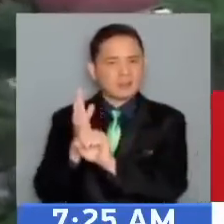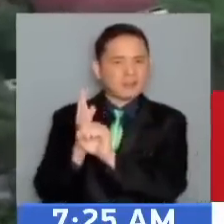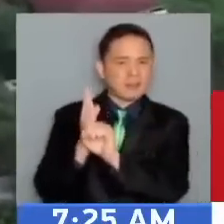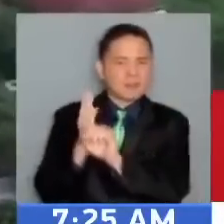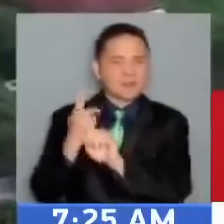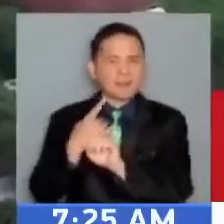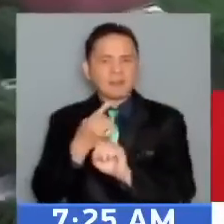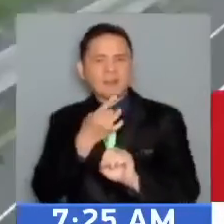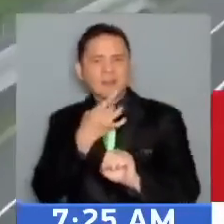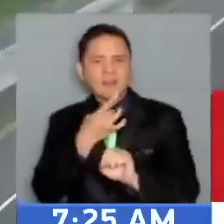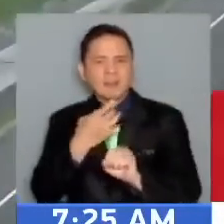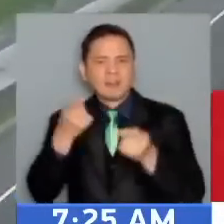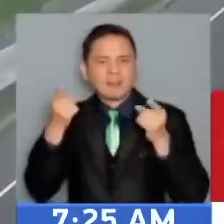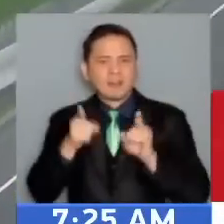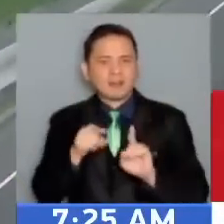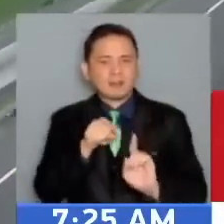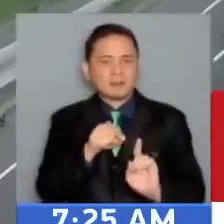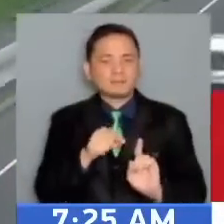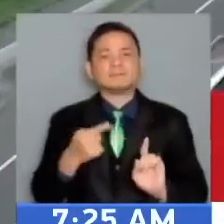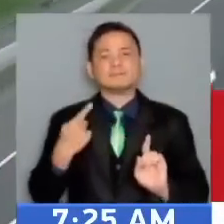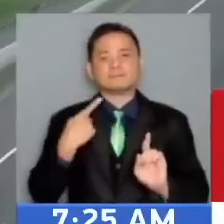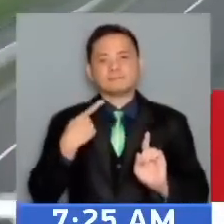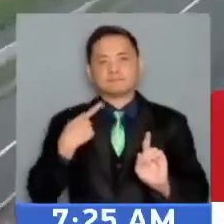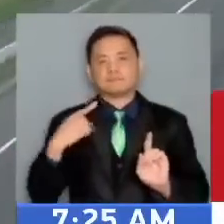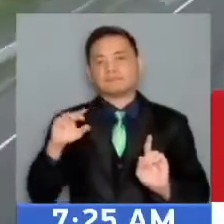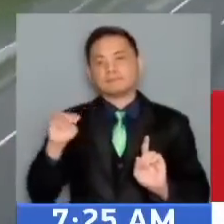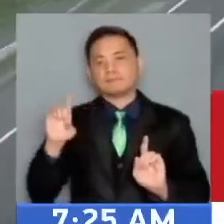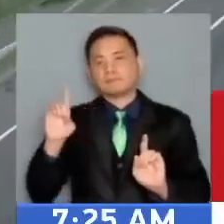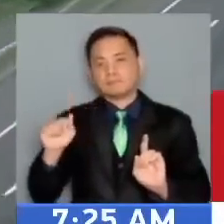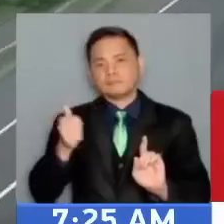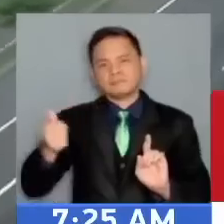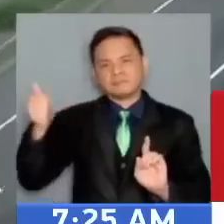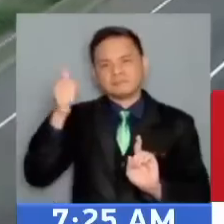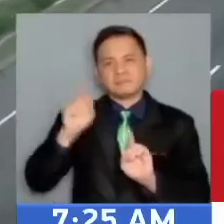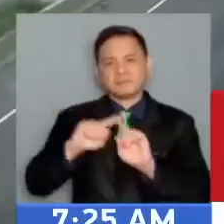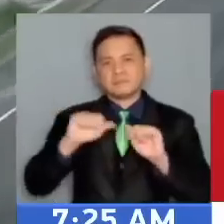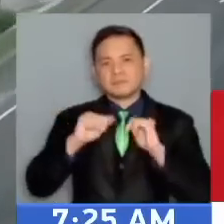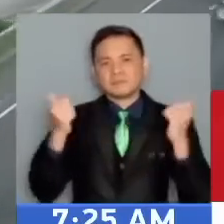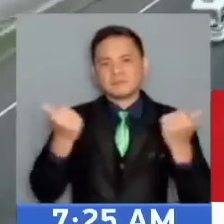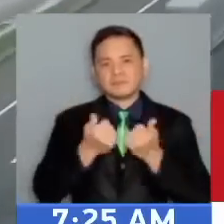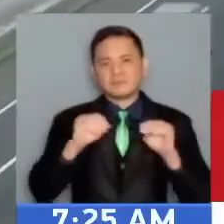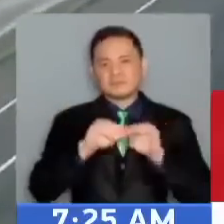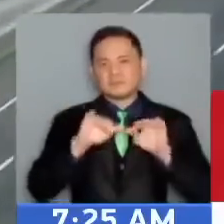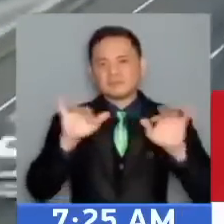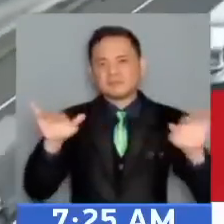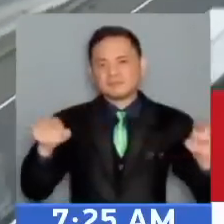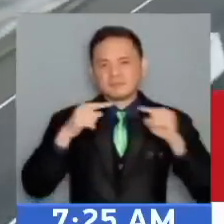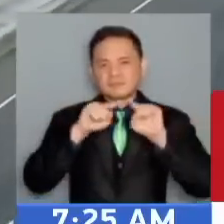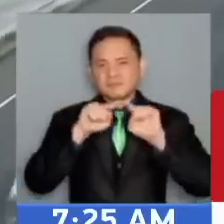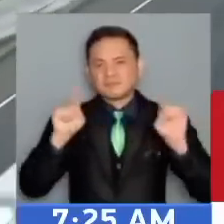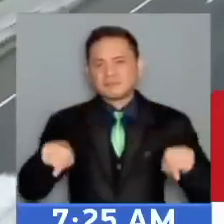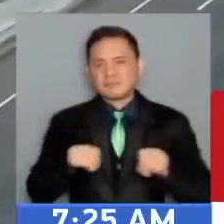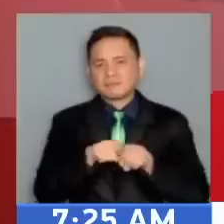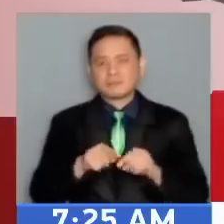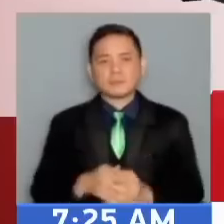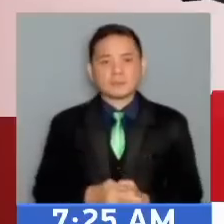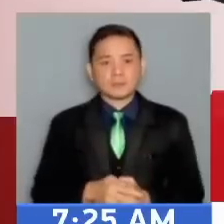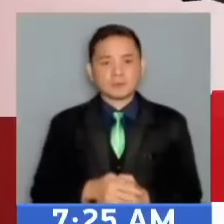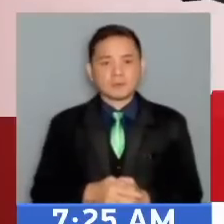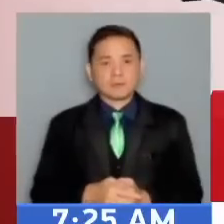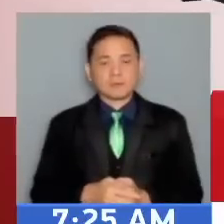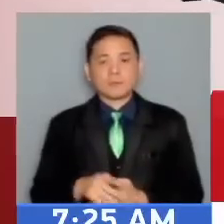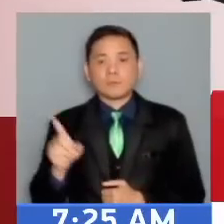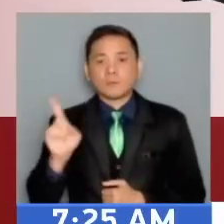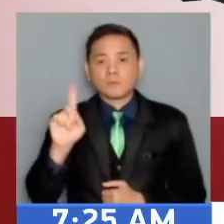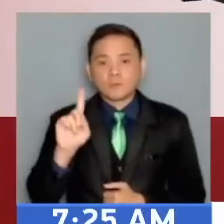silang memorandum circular, pati PUV driver at operator pananagutin kapag nabastos sa loob ng kanilang sasakyan ng mga pasahero.